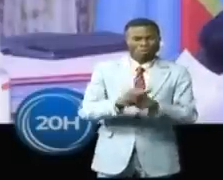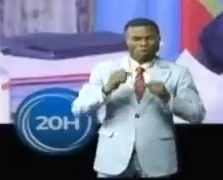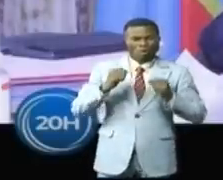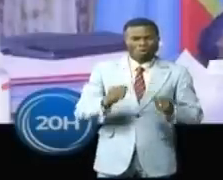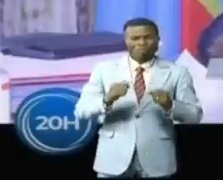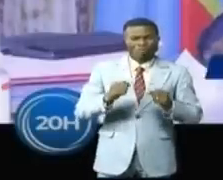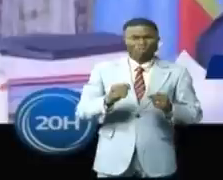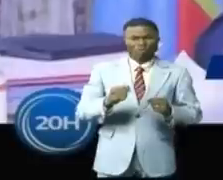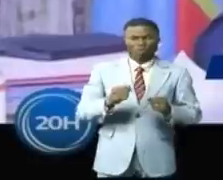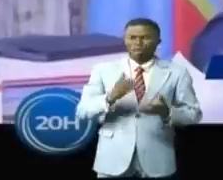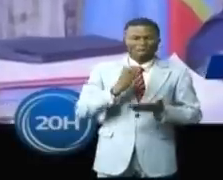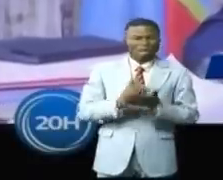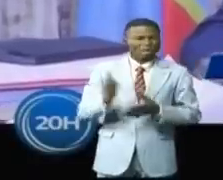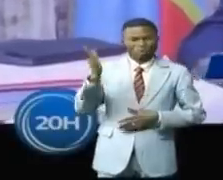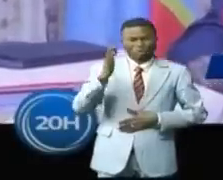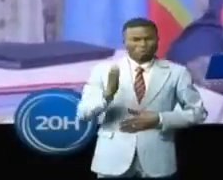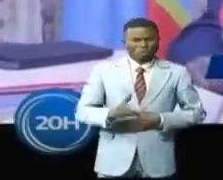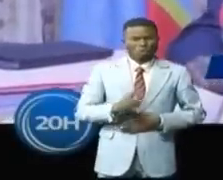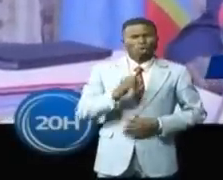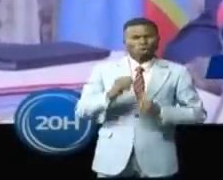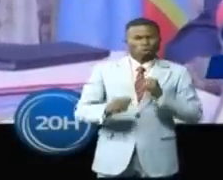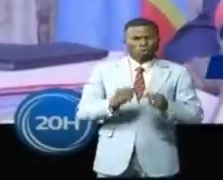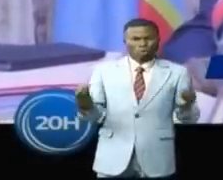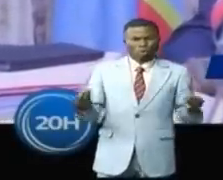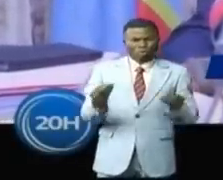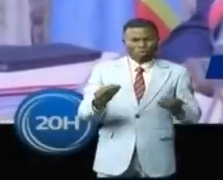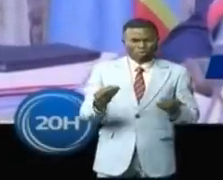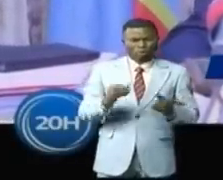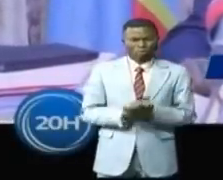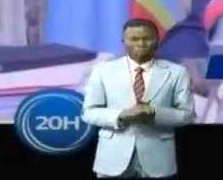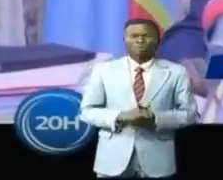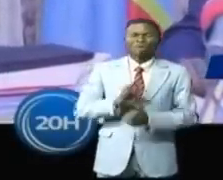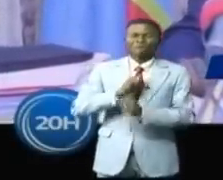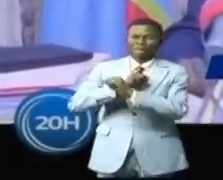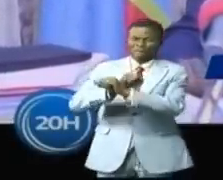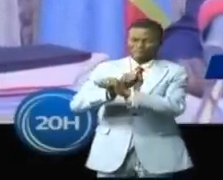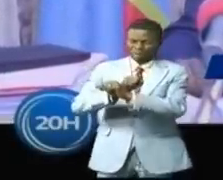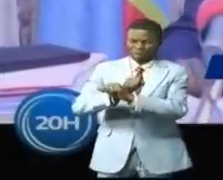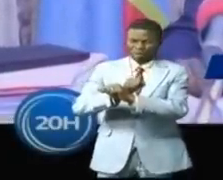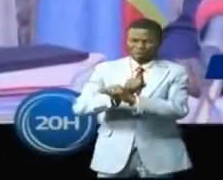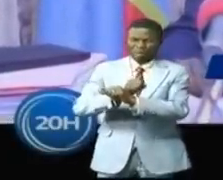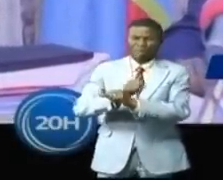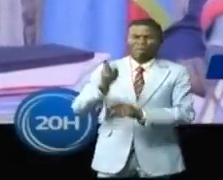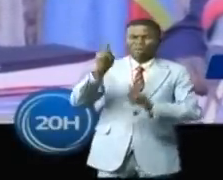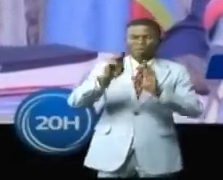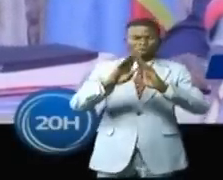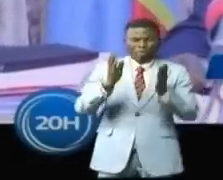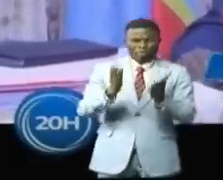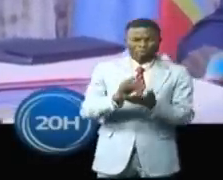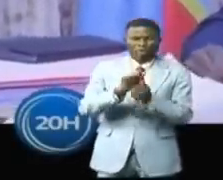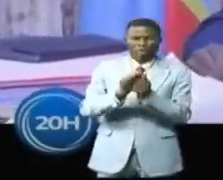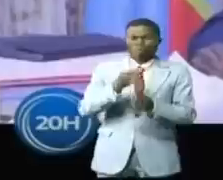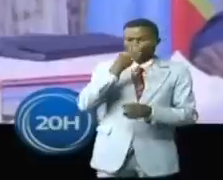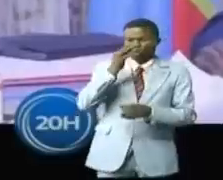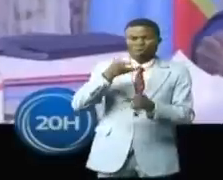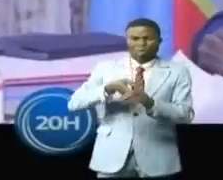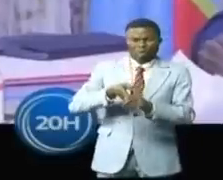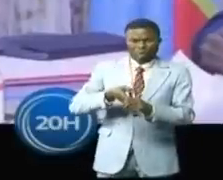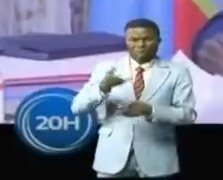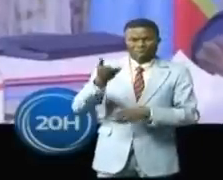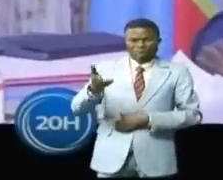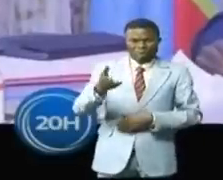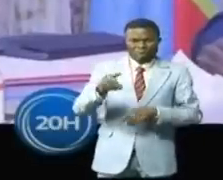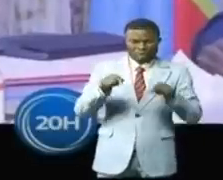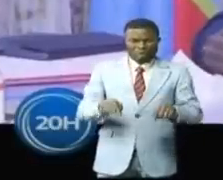manière inlassable des efforts afin de payer les pertes et manques à gagner de la profession pétrolière, qui sont à ce